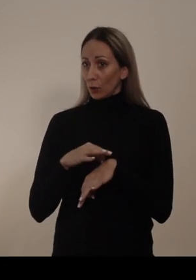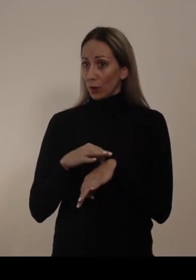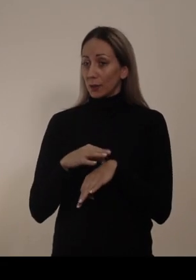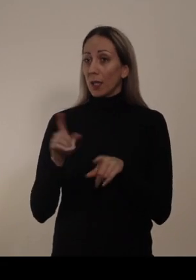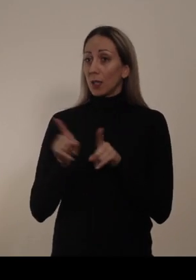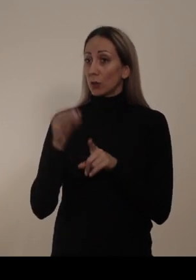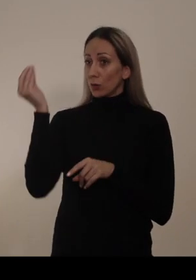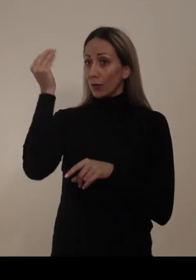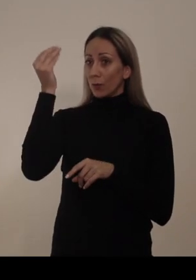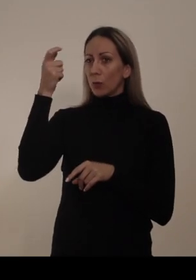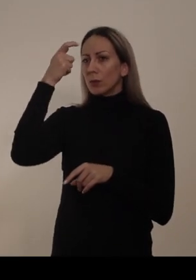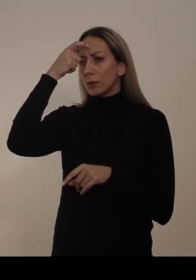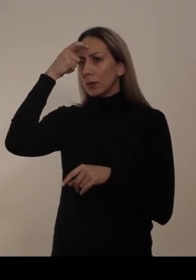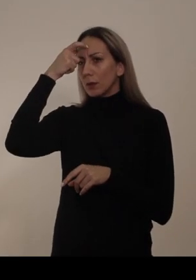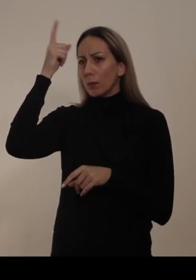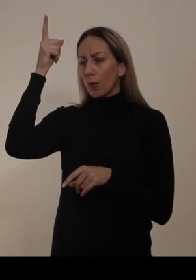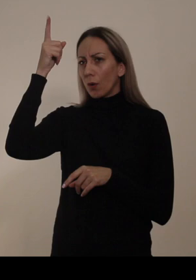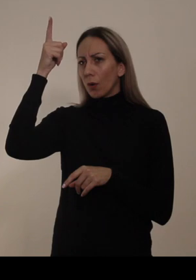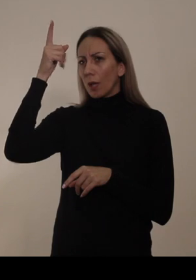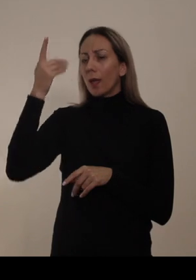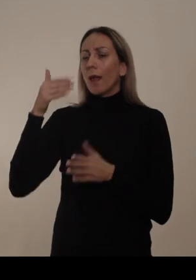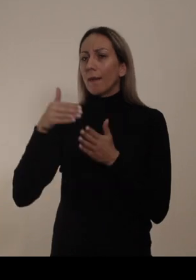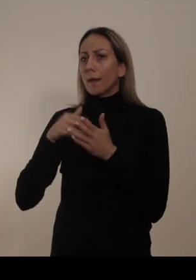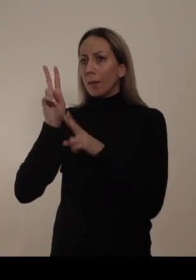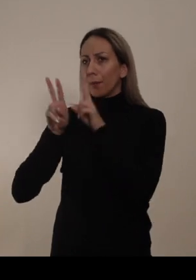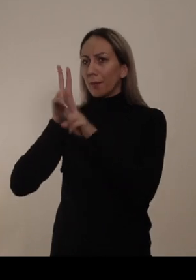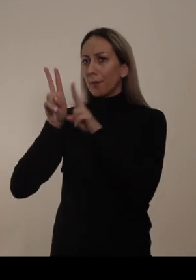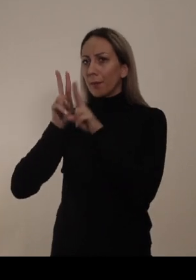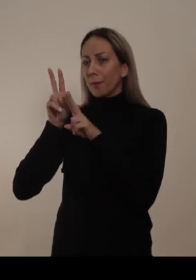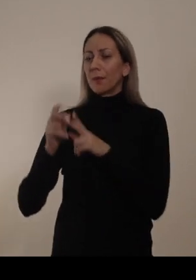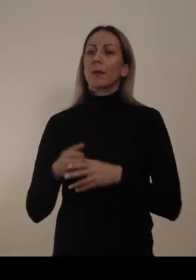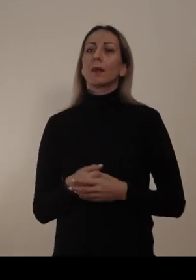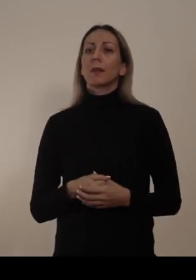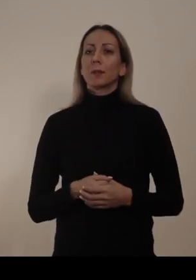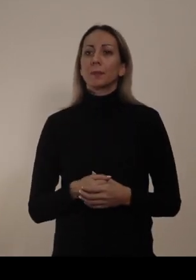sam prava da u svemiru nikoga ga ne zaboli.